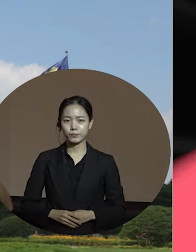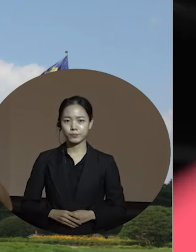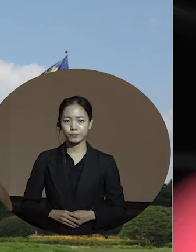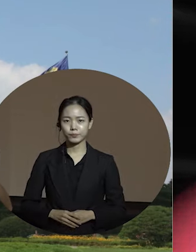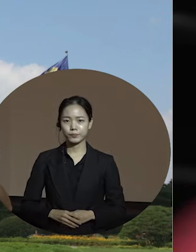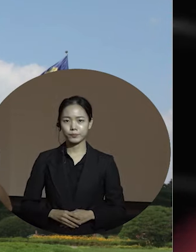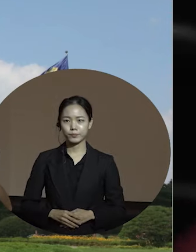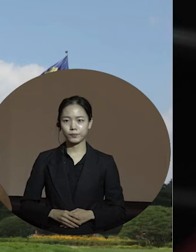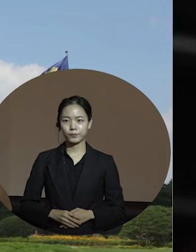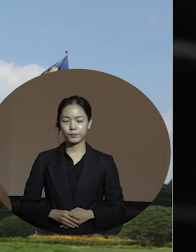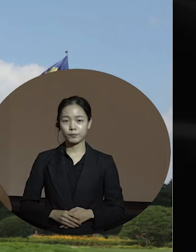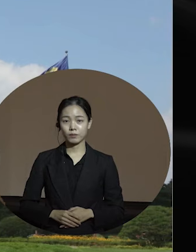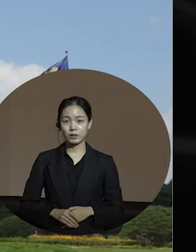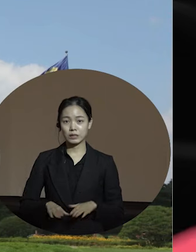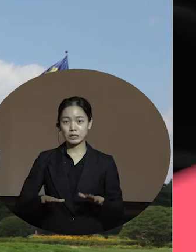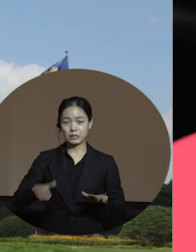상황에서